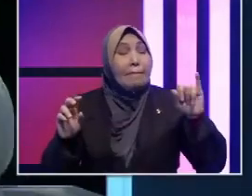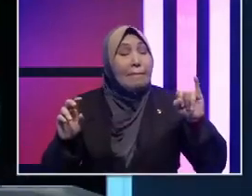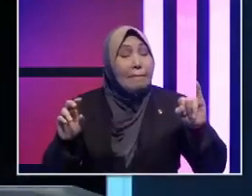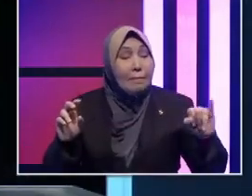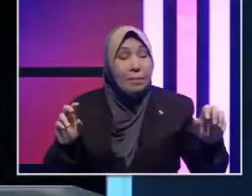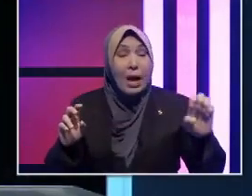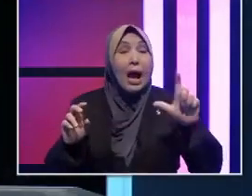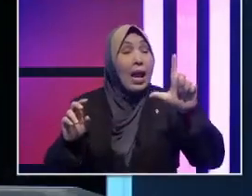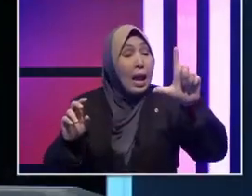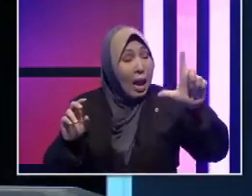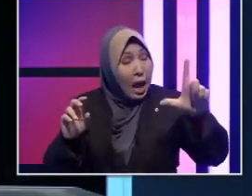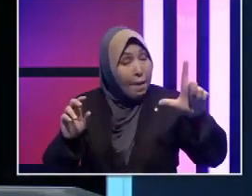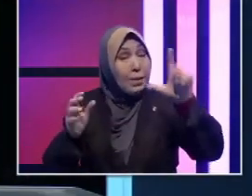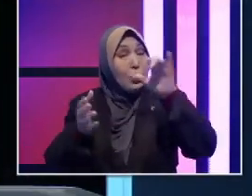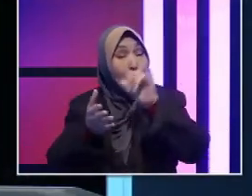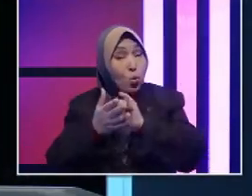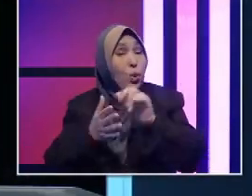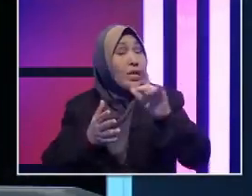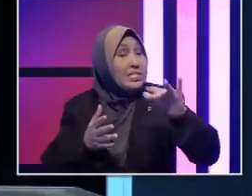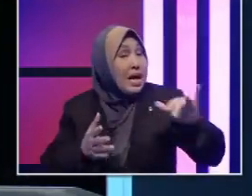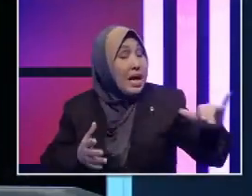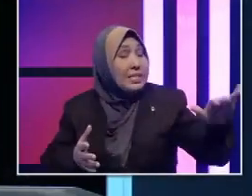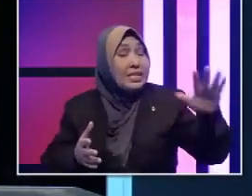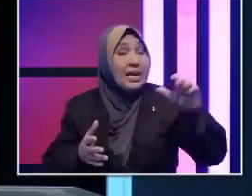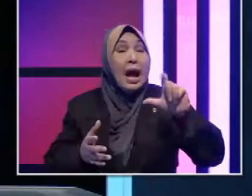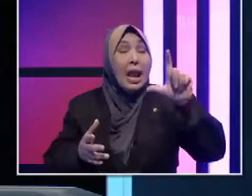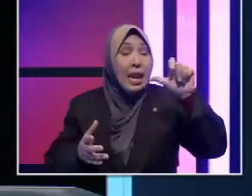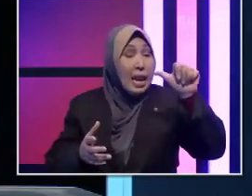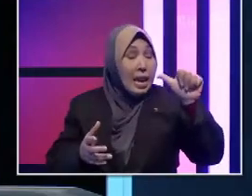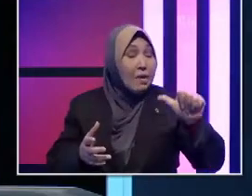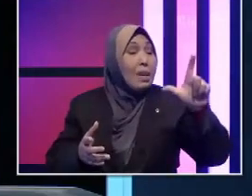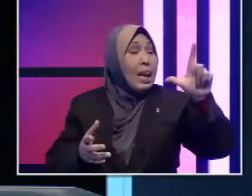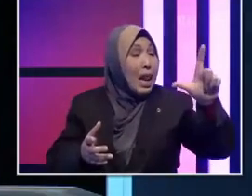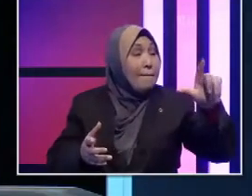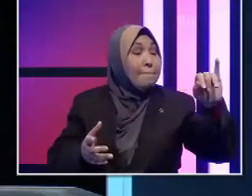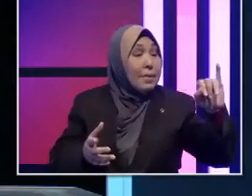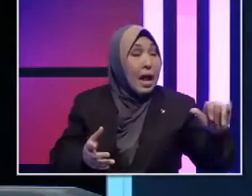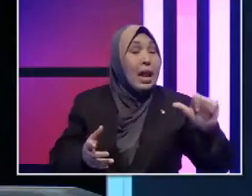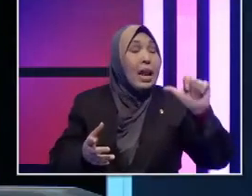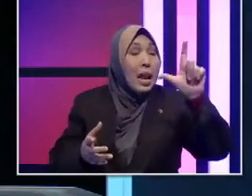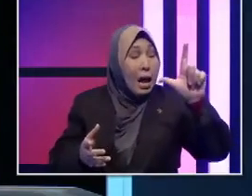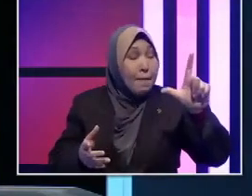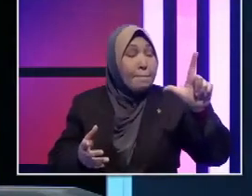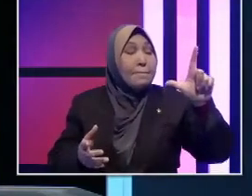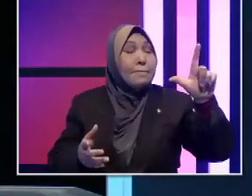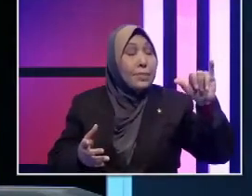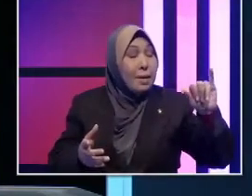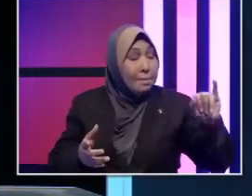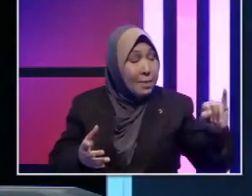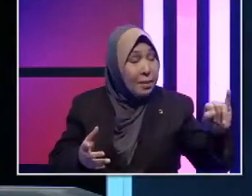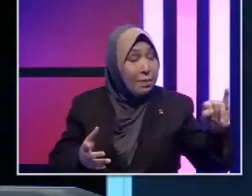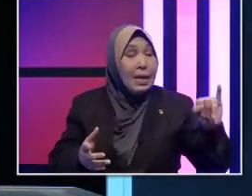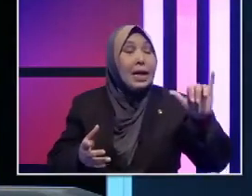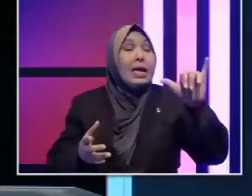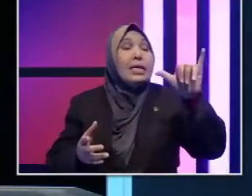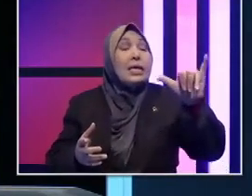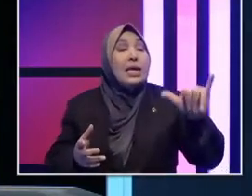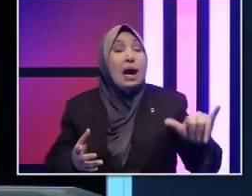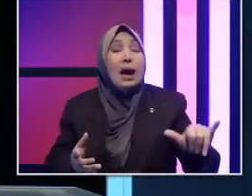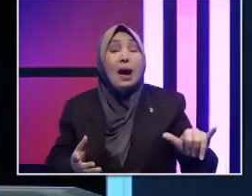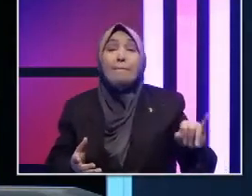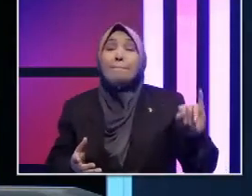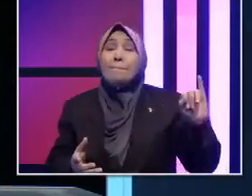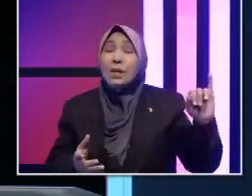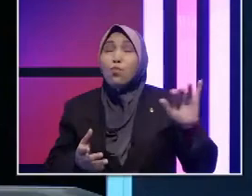tu lam tu ejaan dia lam alif mim bertemu dengan mim ya mim tu kat